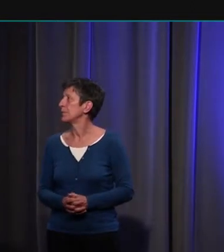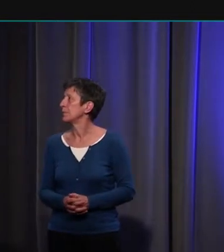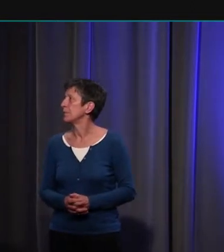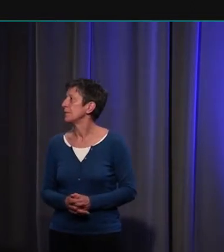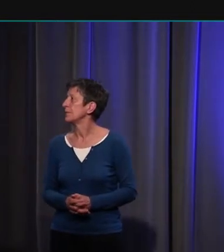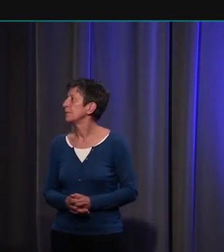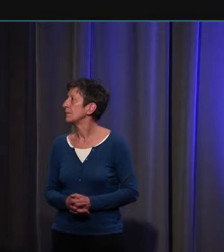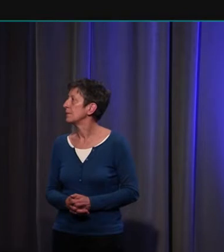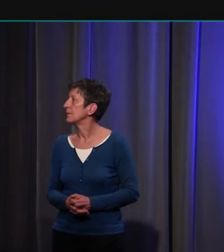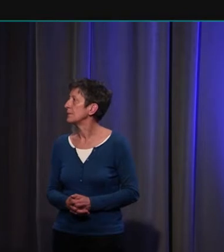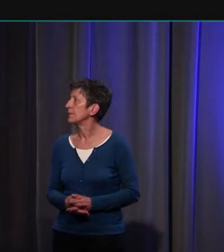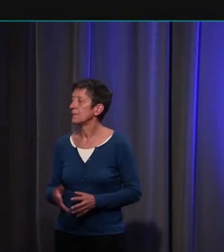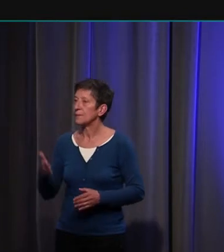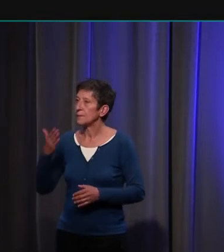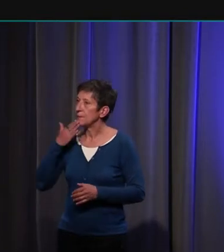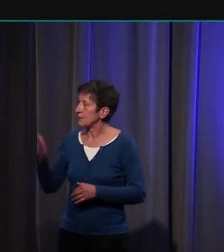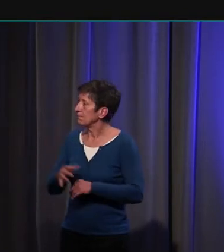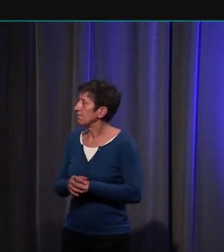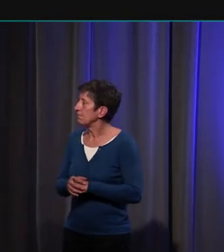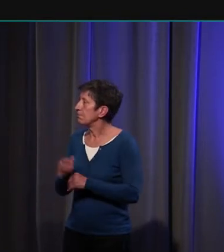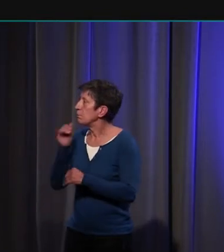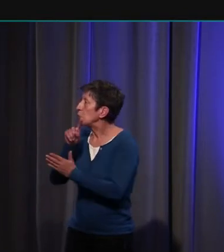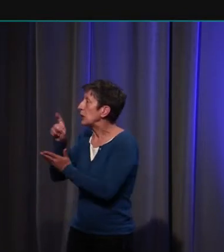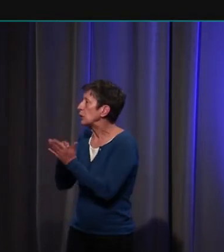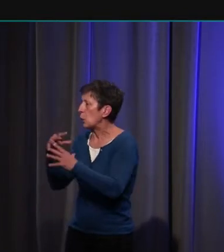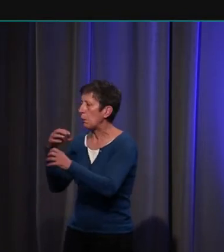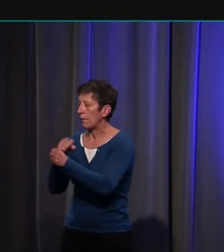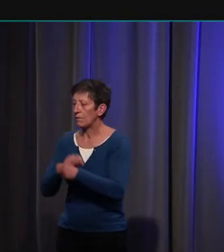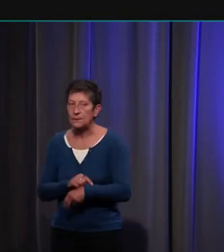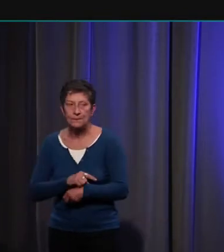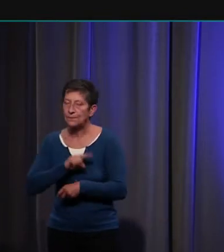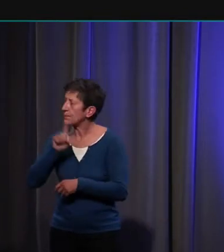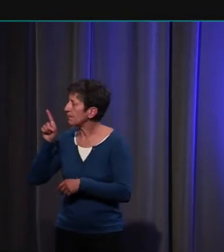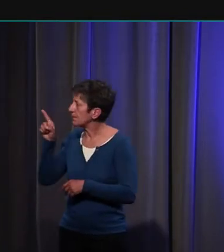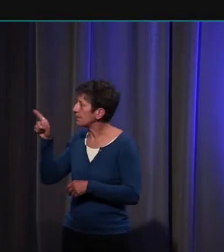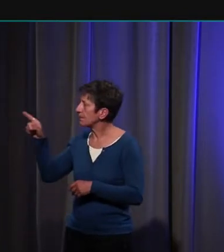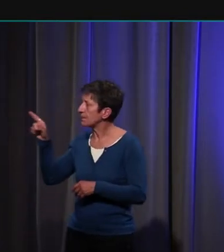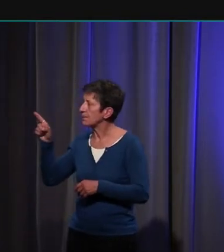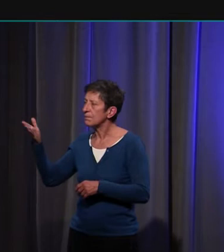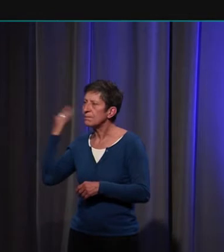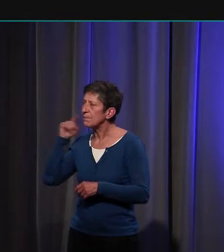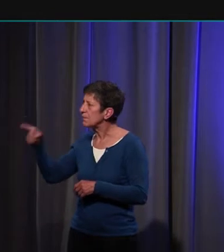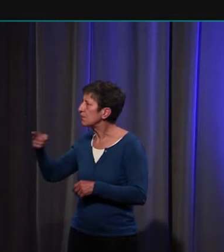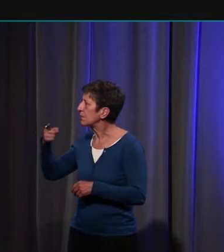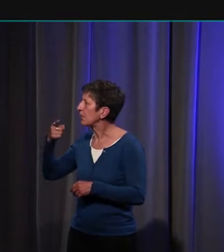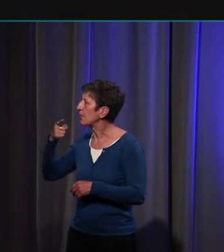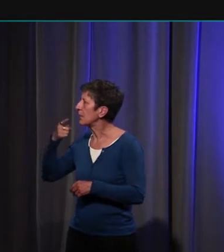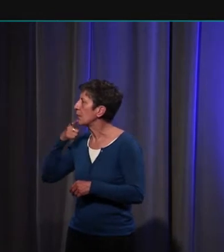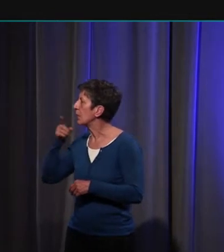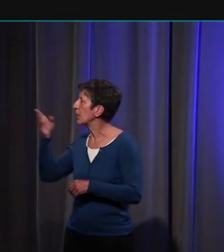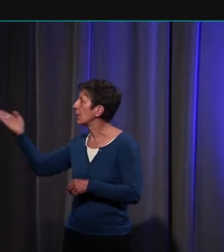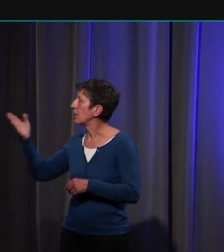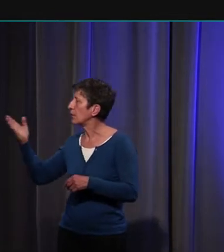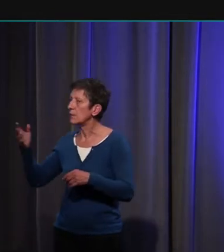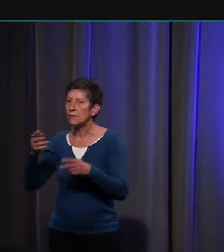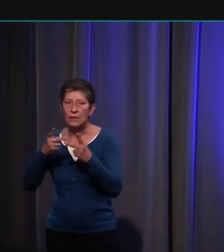bonsoir une petite question rapide vous avez fait une allusion tout à l'heure entre la ville de damas qui